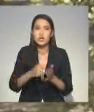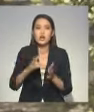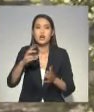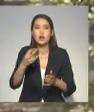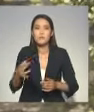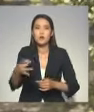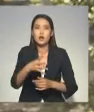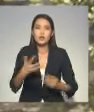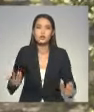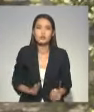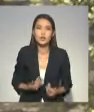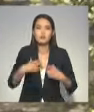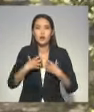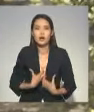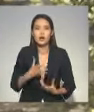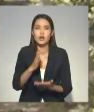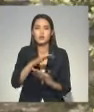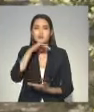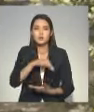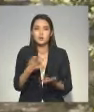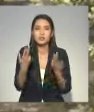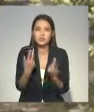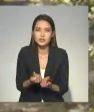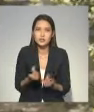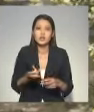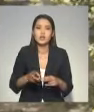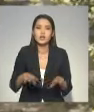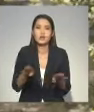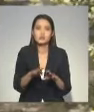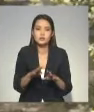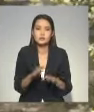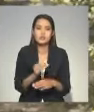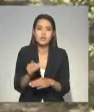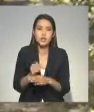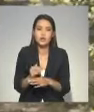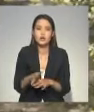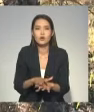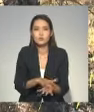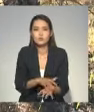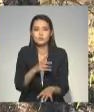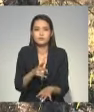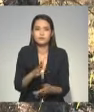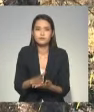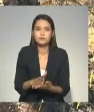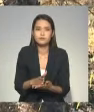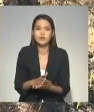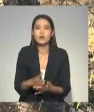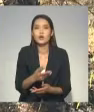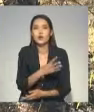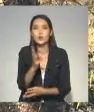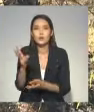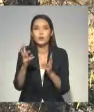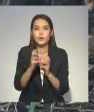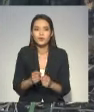өңірге қауіп жоқ, дейді мамандар. Десе де тілсіз жау бола қалса, сақадай саймыз деп отыр. Көрші өңірдегі өртті